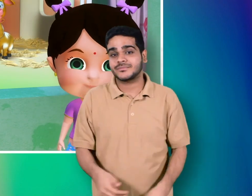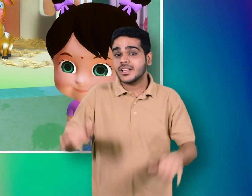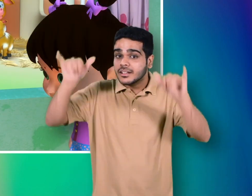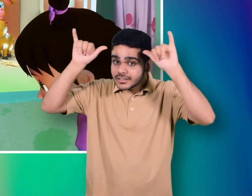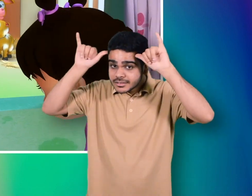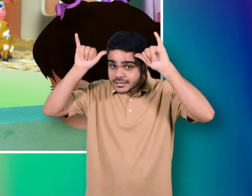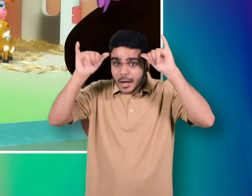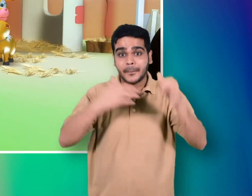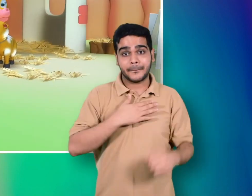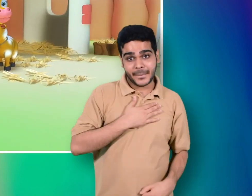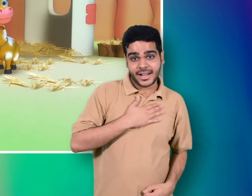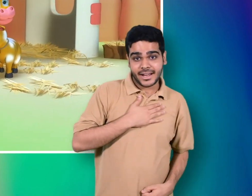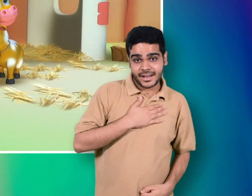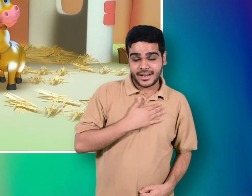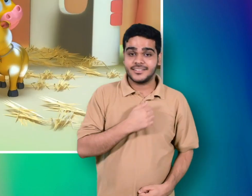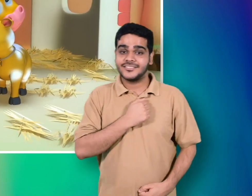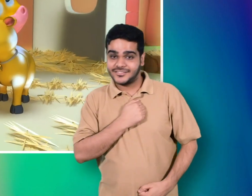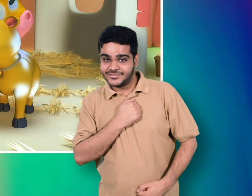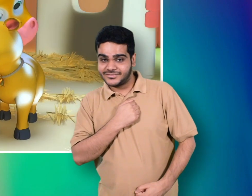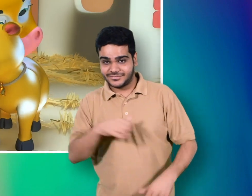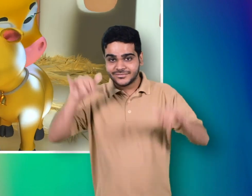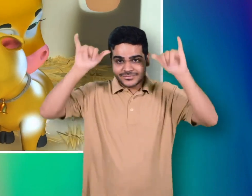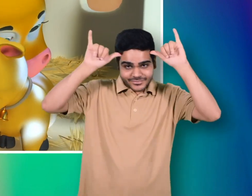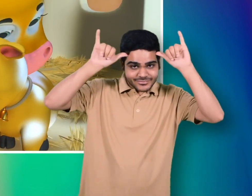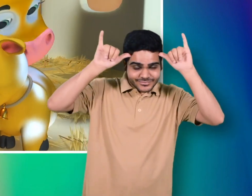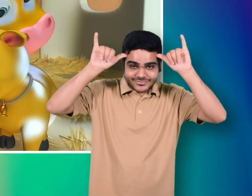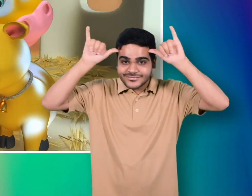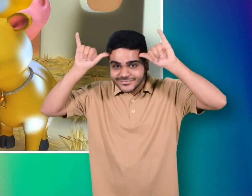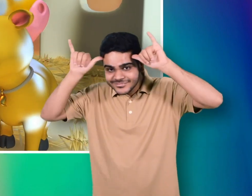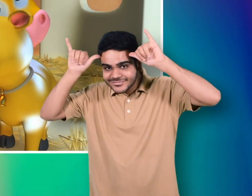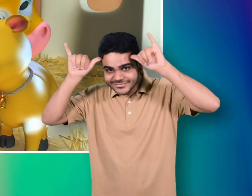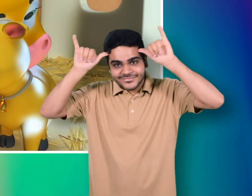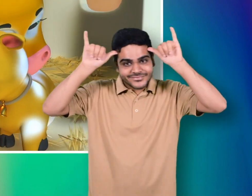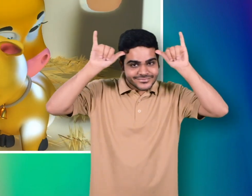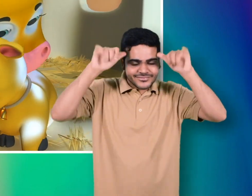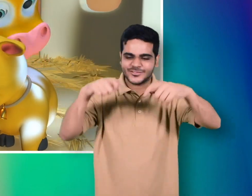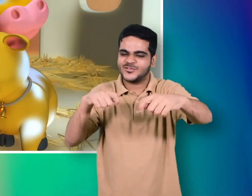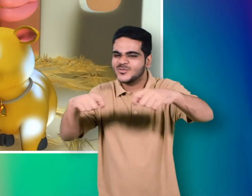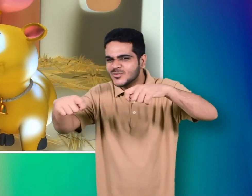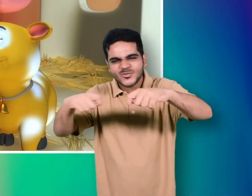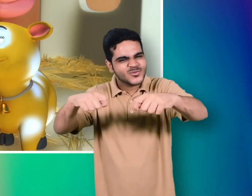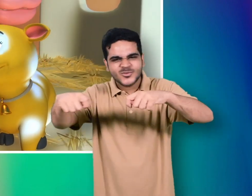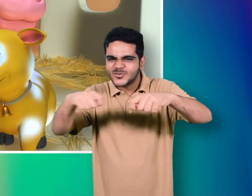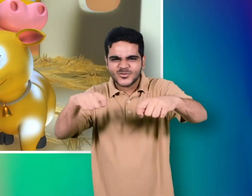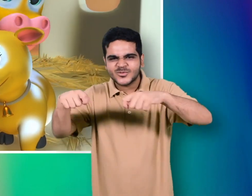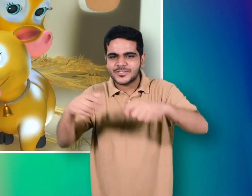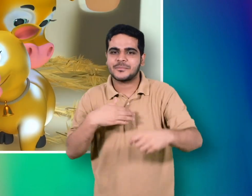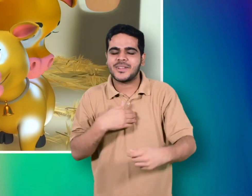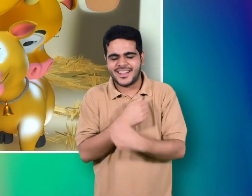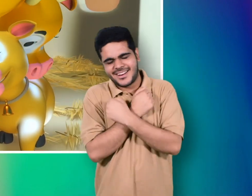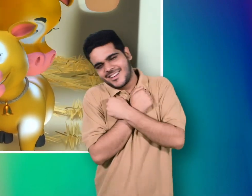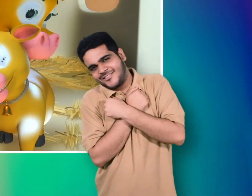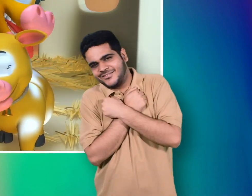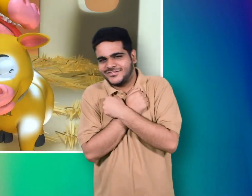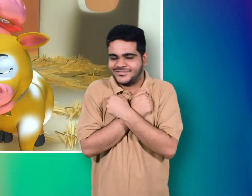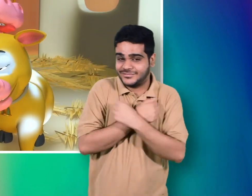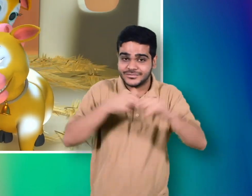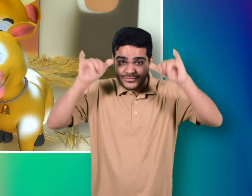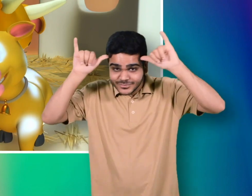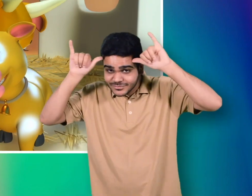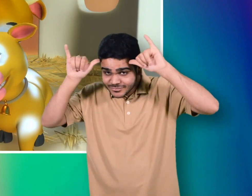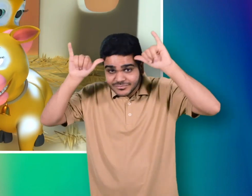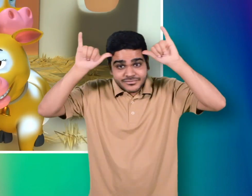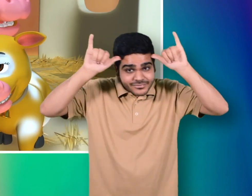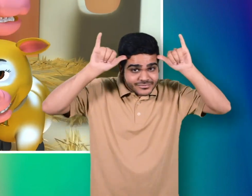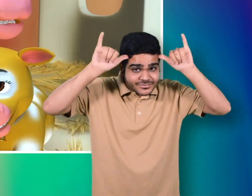भैया, गैया मेरी मेरी गैया, प्यारी प्यारी।